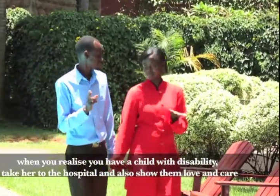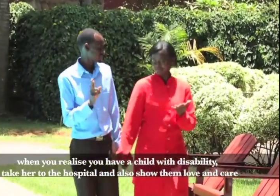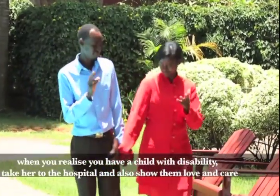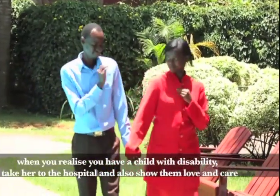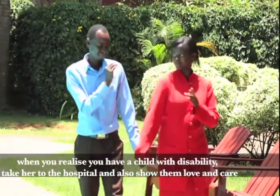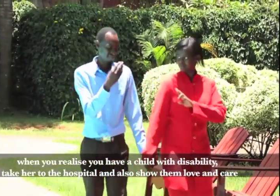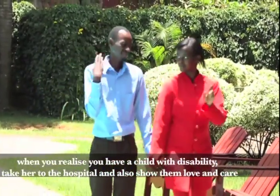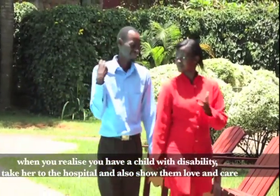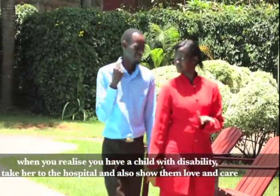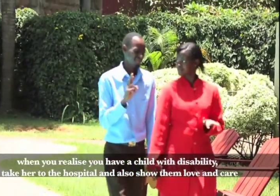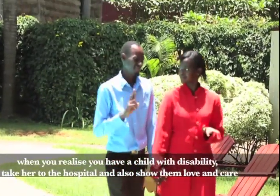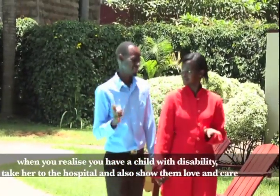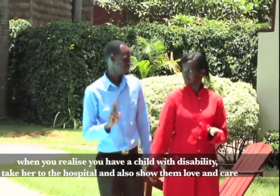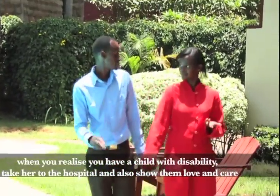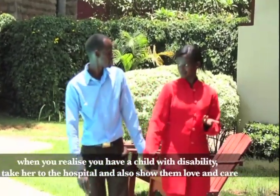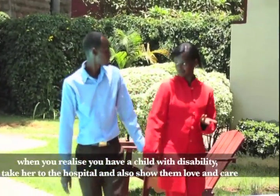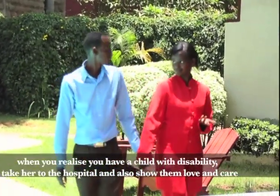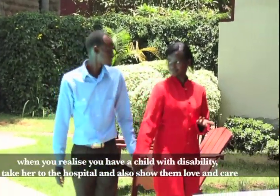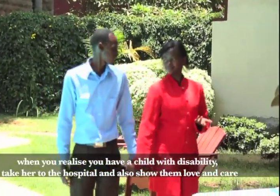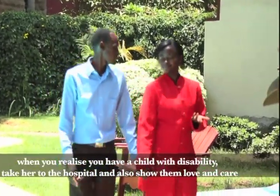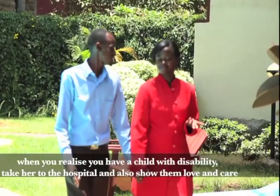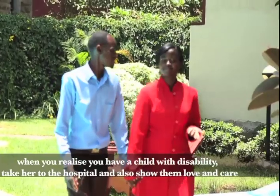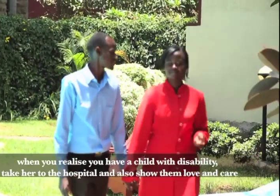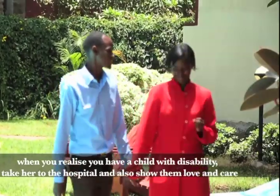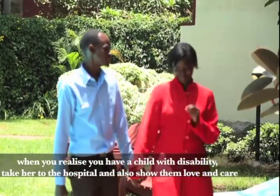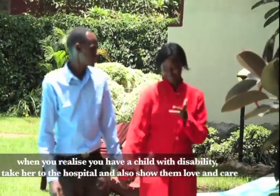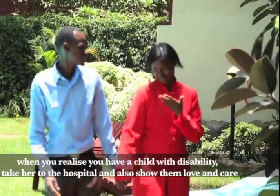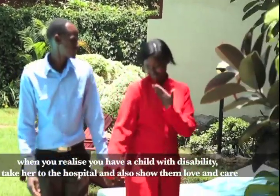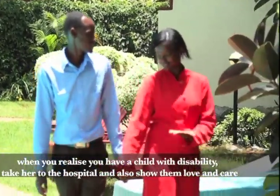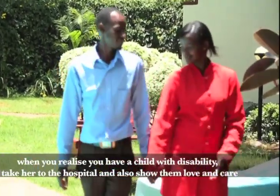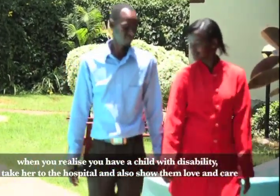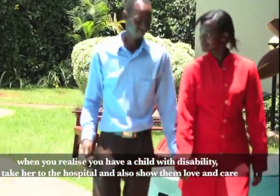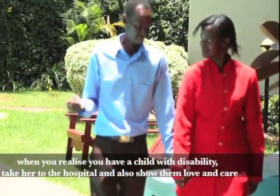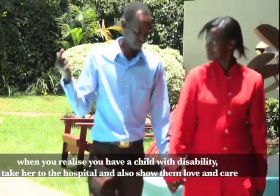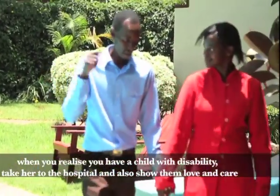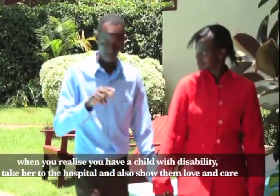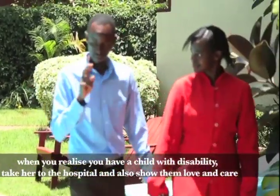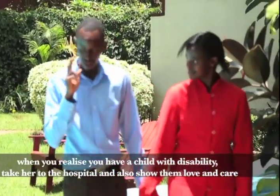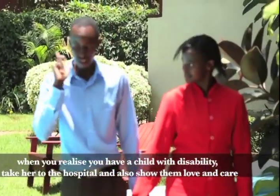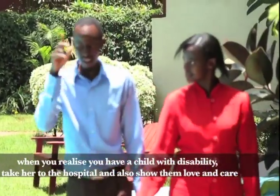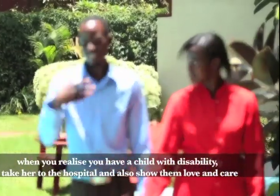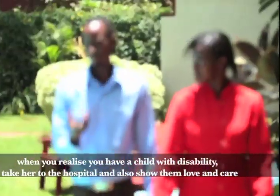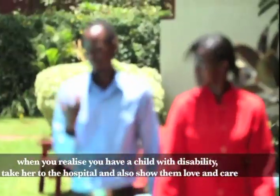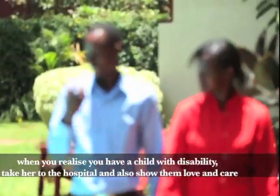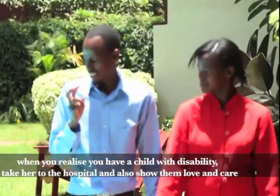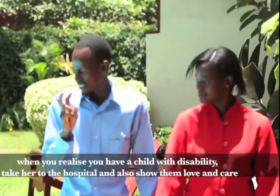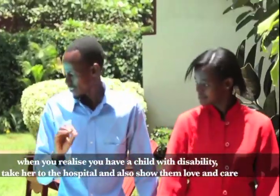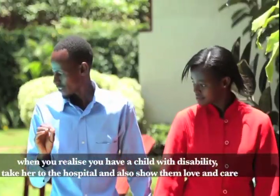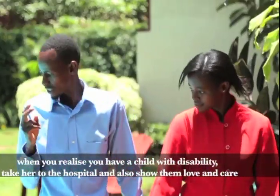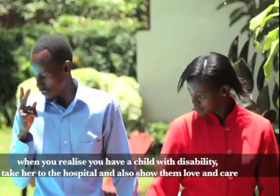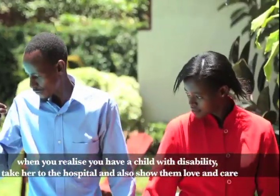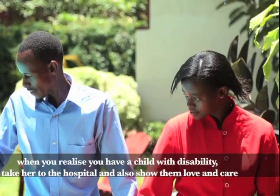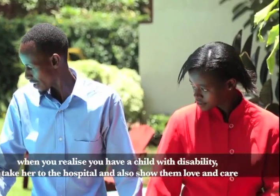kupewa mapenzi nyumbani, kushikwa kama mtoto mwingine, kwa sababu ni mtoto wa kawaida despite the